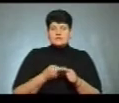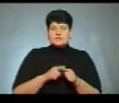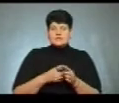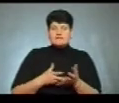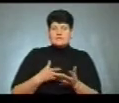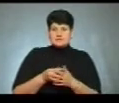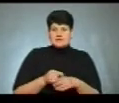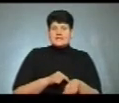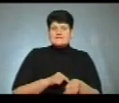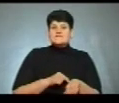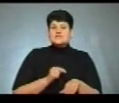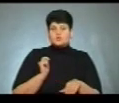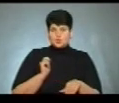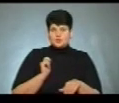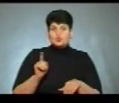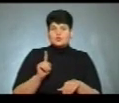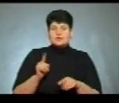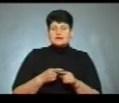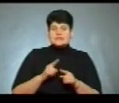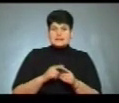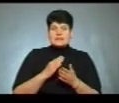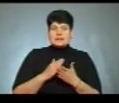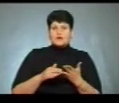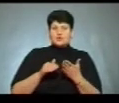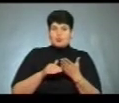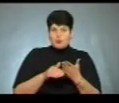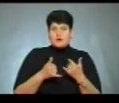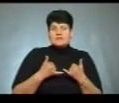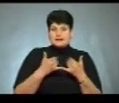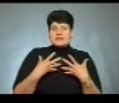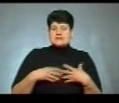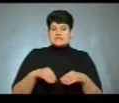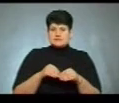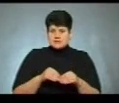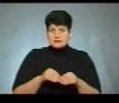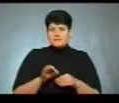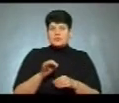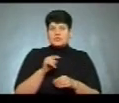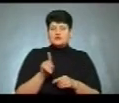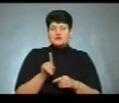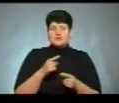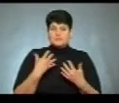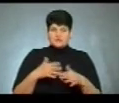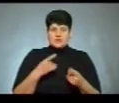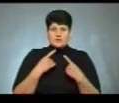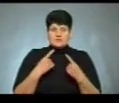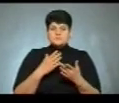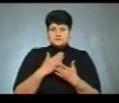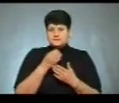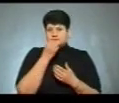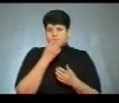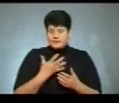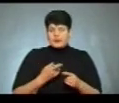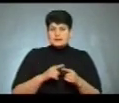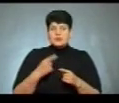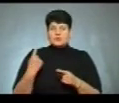і відчуючи, що це є допомога для сім'ї, чи про те, що ми говорили, є певні позитиви, тоді це один